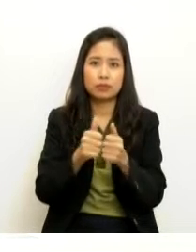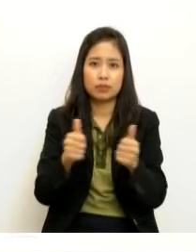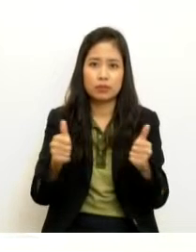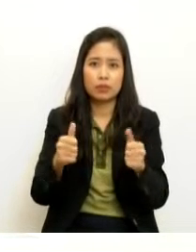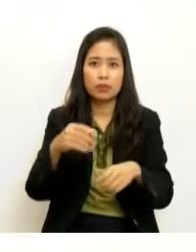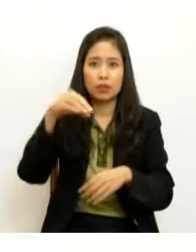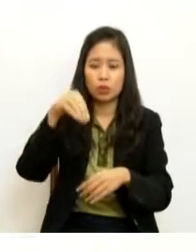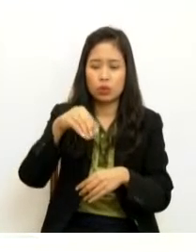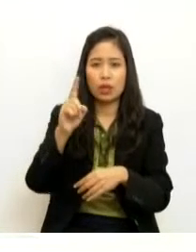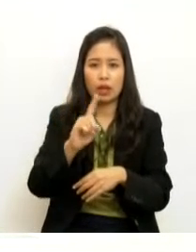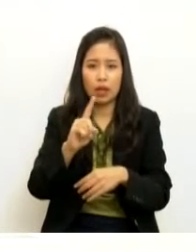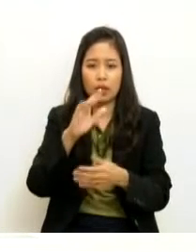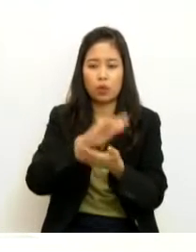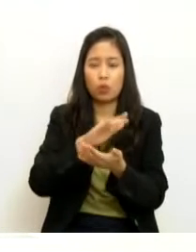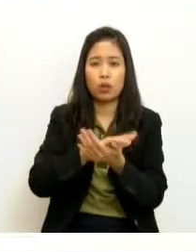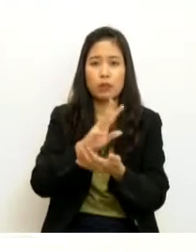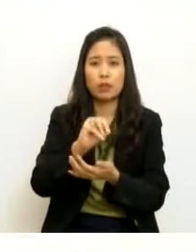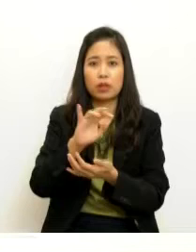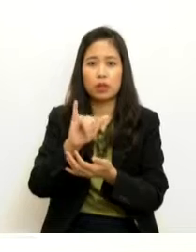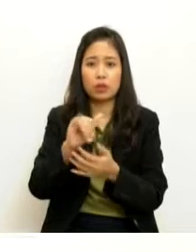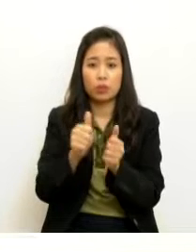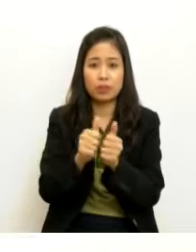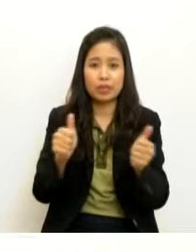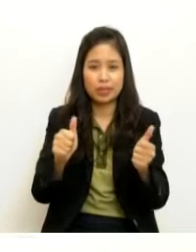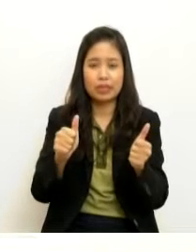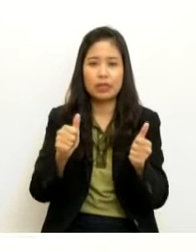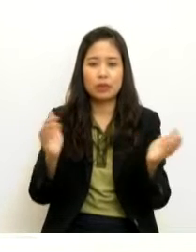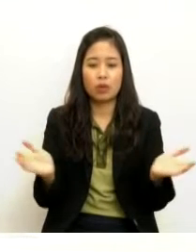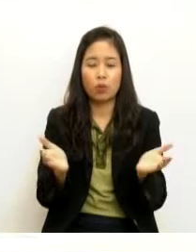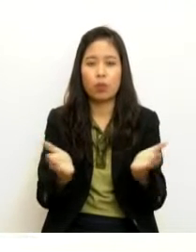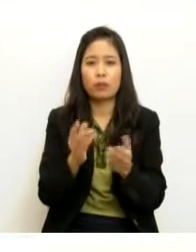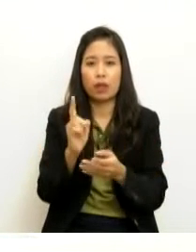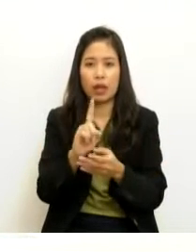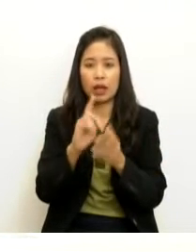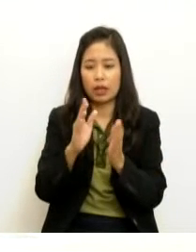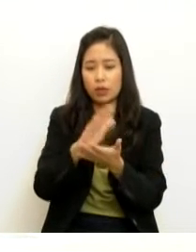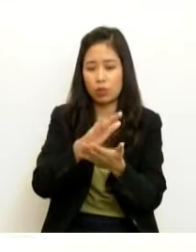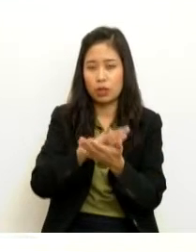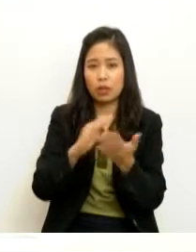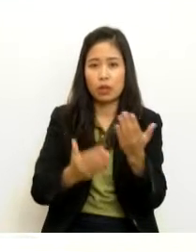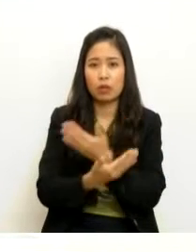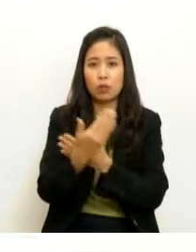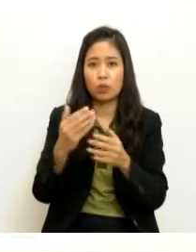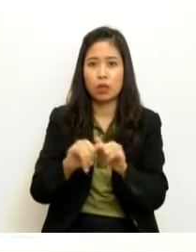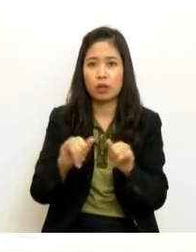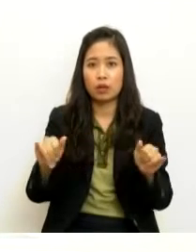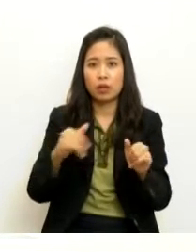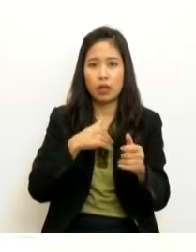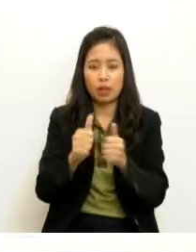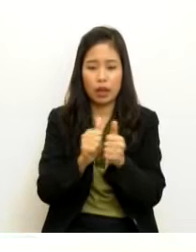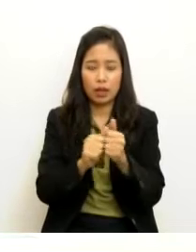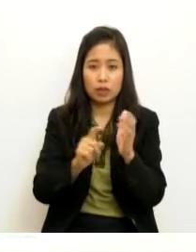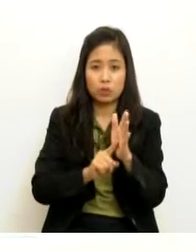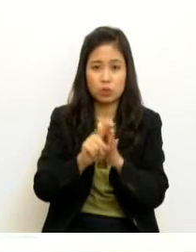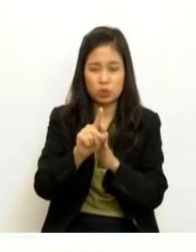เป็นมัธยมดีสี่มุมเมืองเพื่อรองรับทั้งโรงเรียนขยายโอกาสและกระจายโรงเรียนแข่งขันสูงให้ครอบคลุมทั้